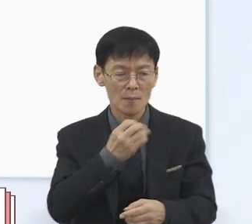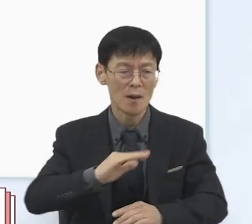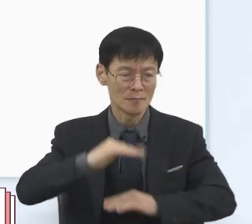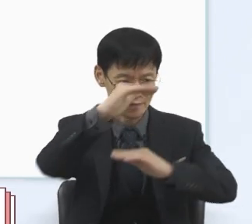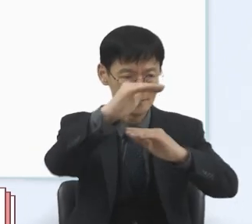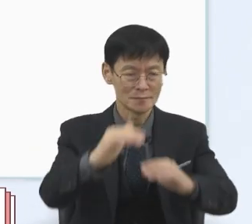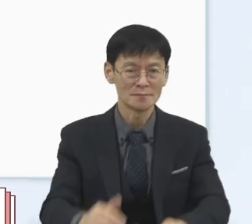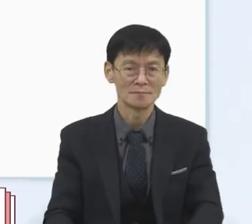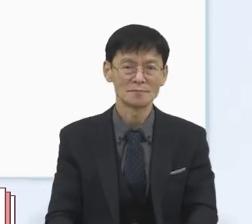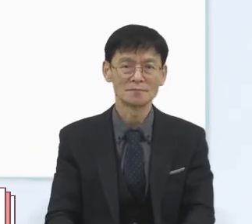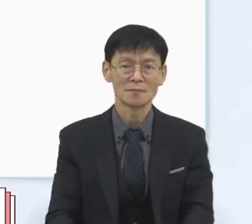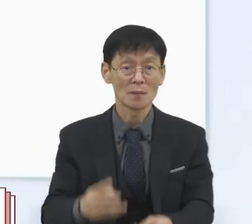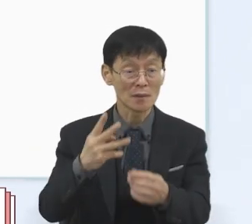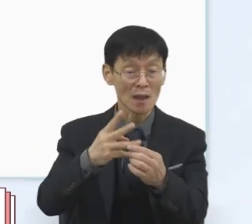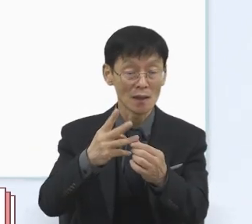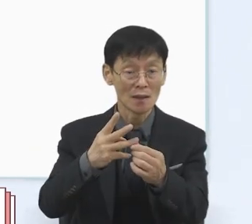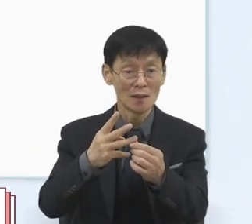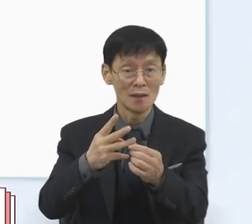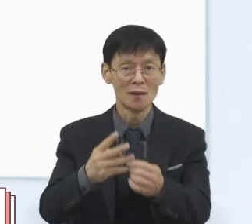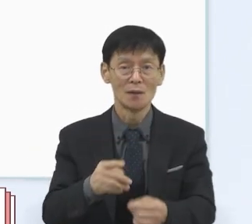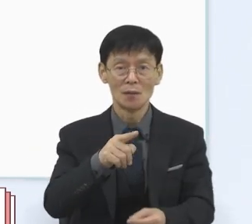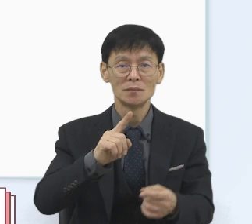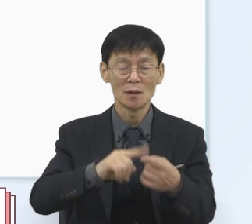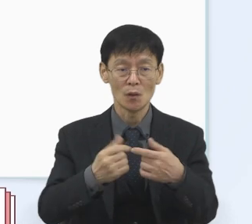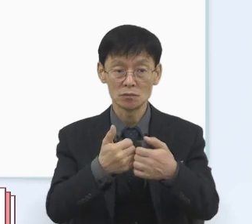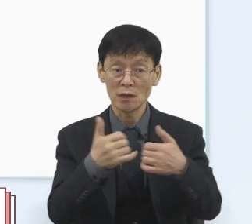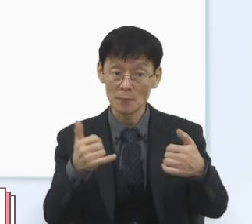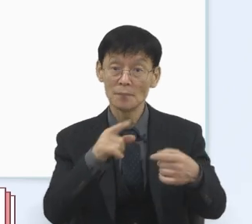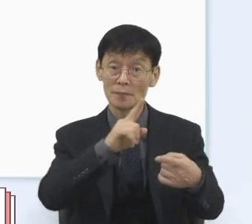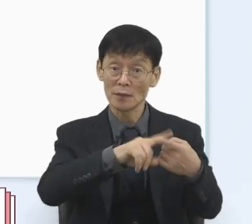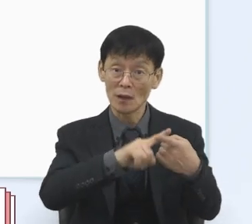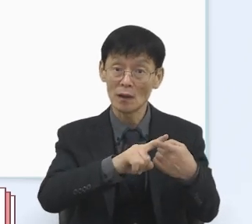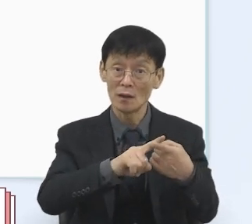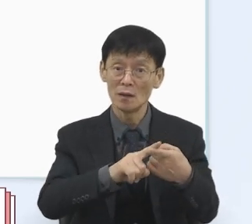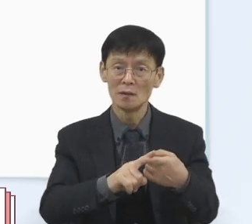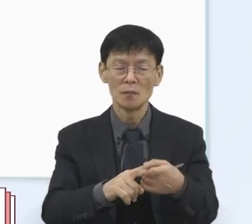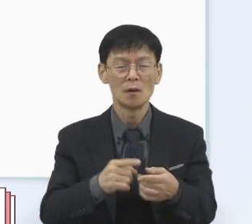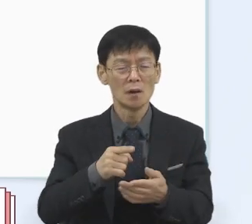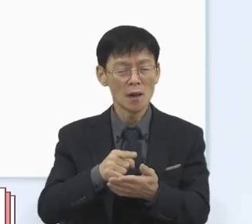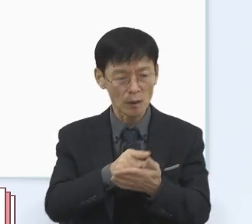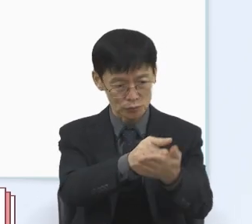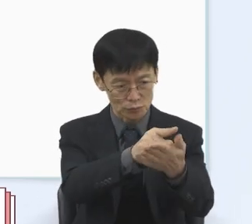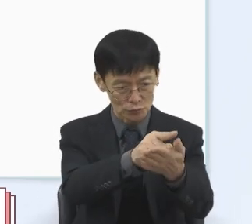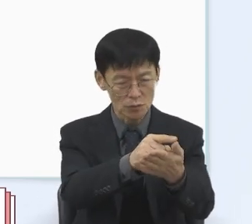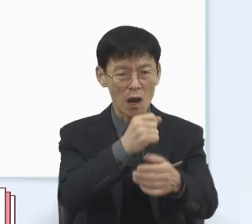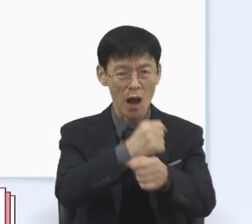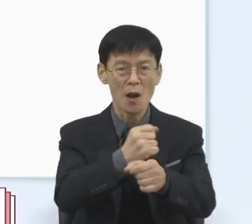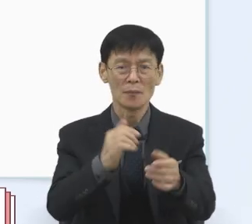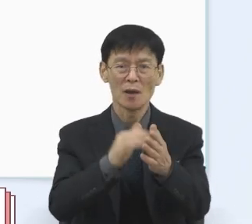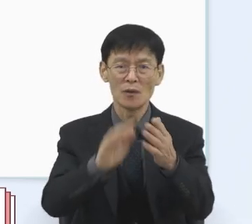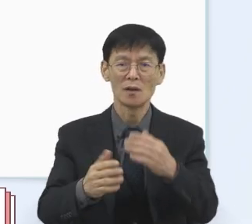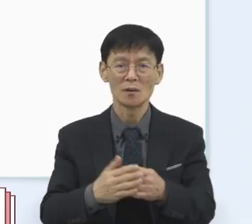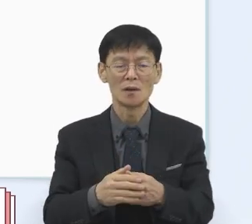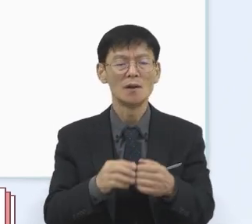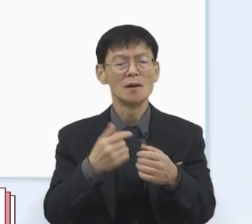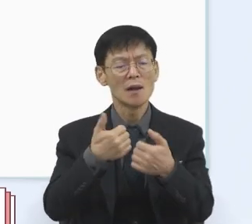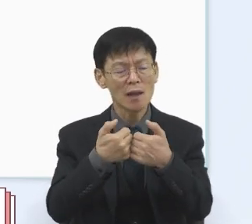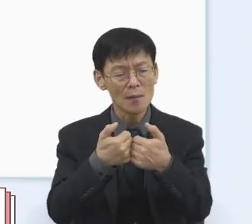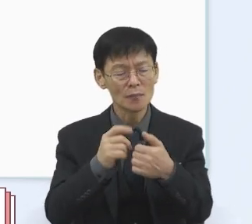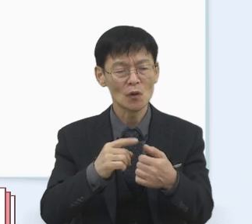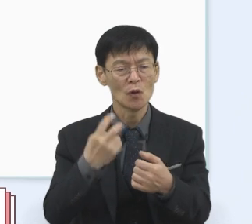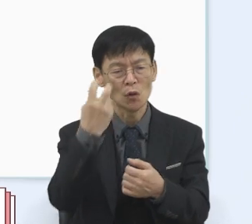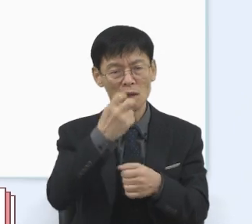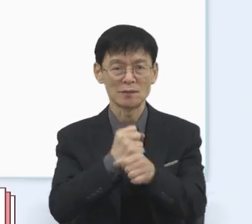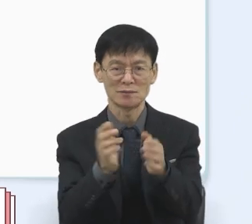말합니다. 셋째, 직장 내 성희롱 고충 상담원은 성희롱 사건을 접수하고